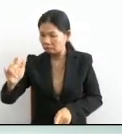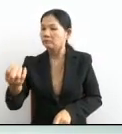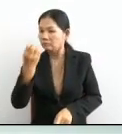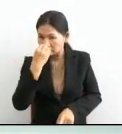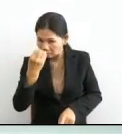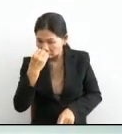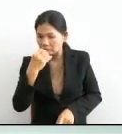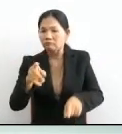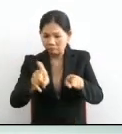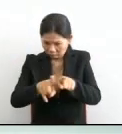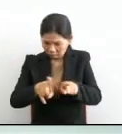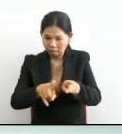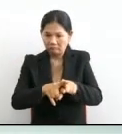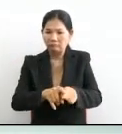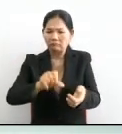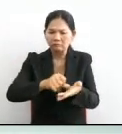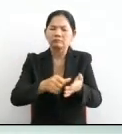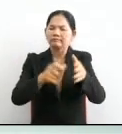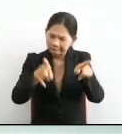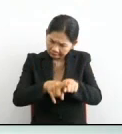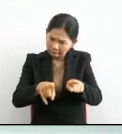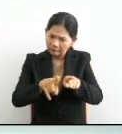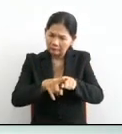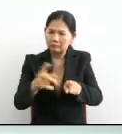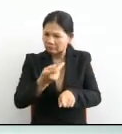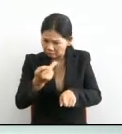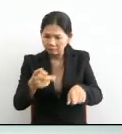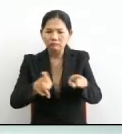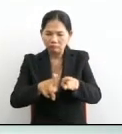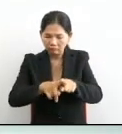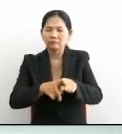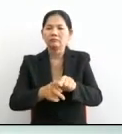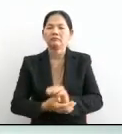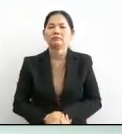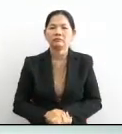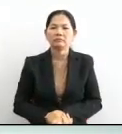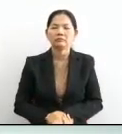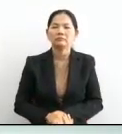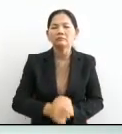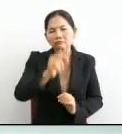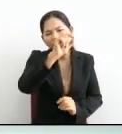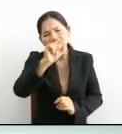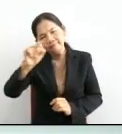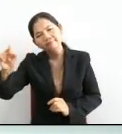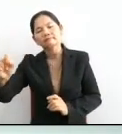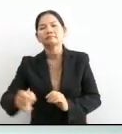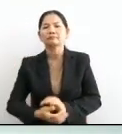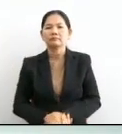bị bó đi phục năng đài chẳng chẳng dừng ai dừng con sẽ xây máu miền bị ấy khá chà